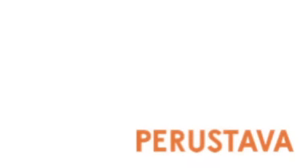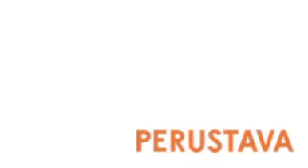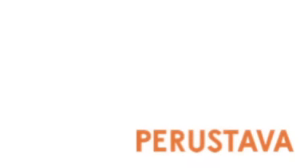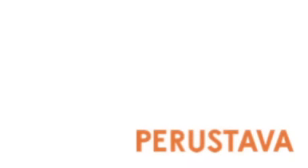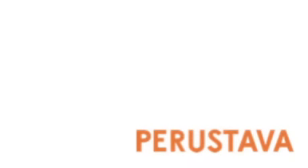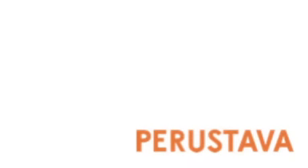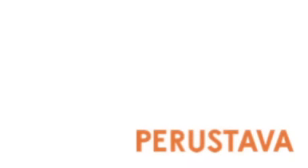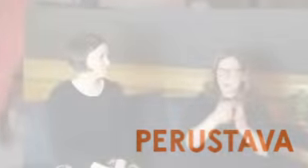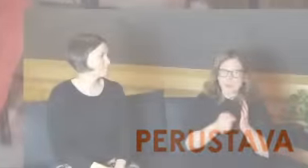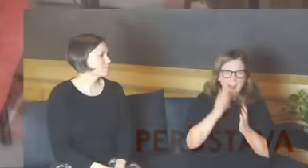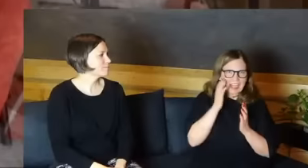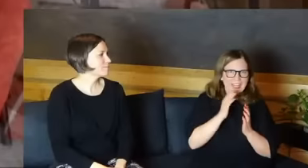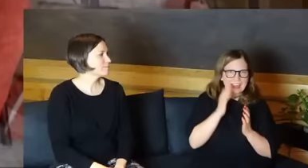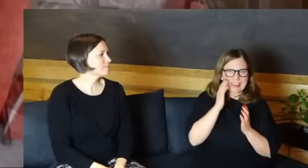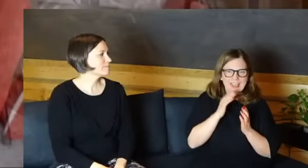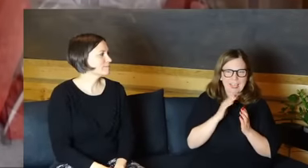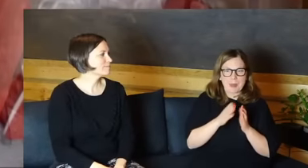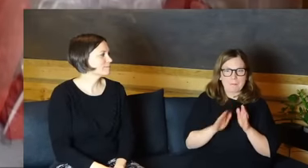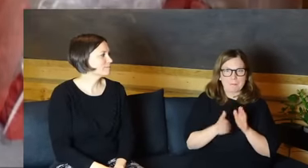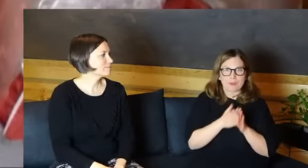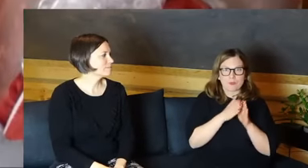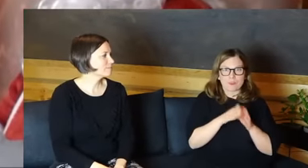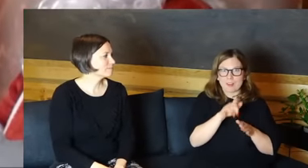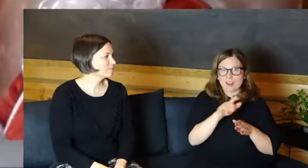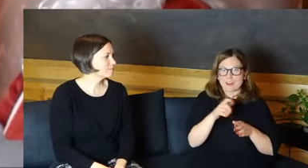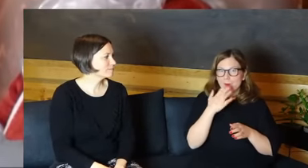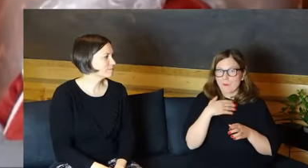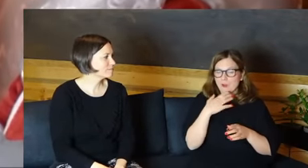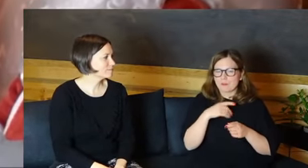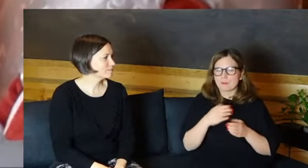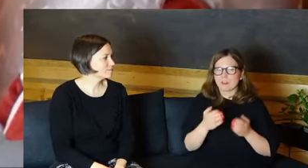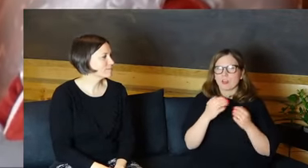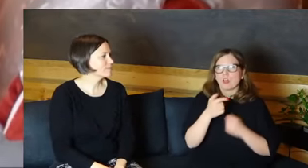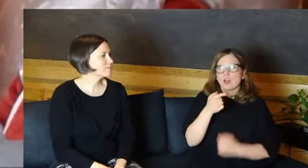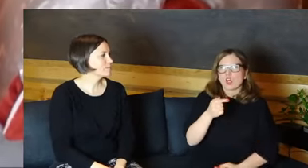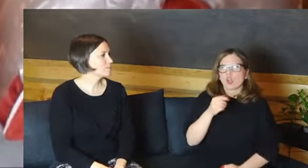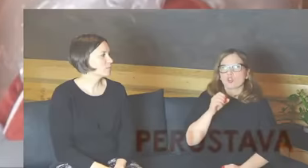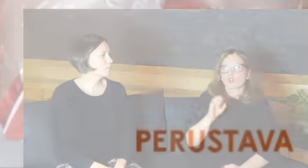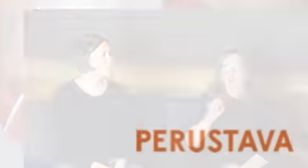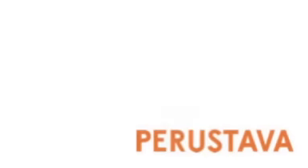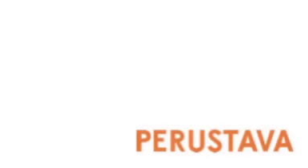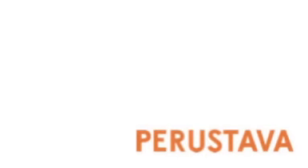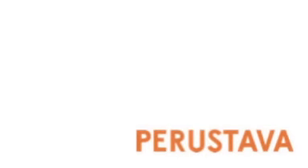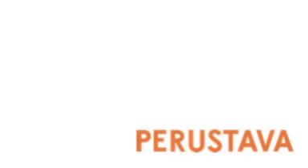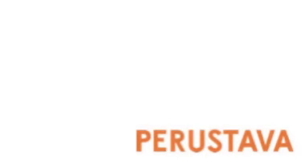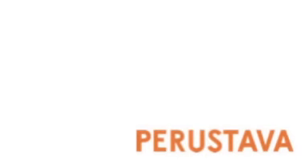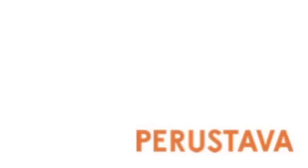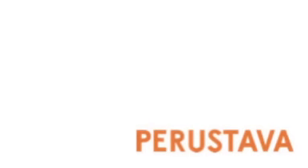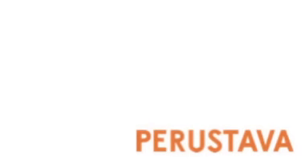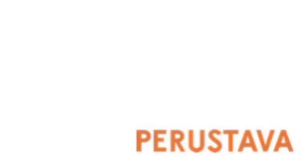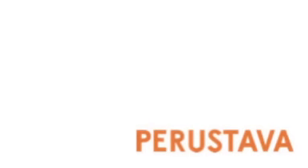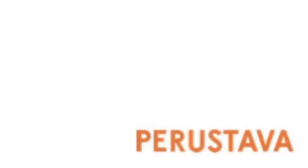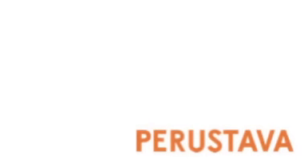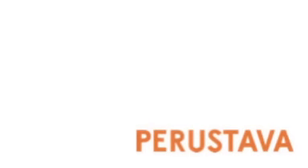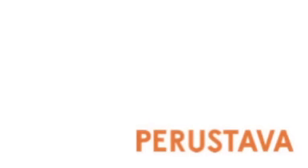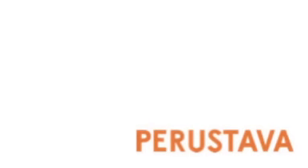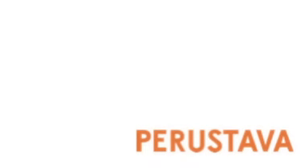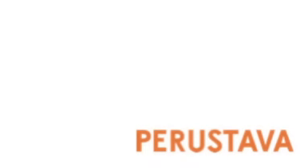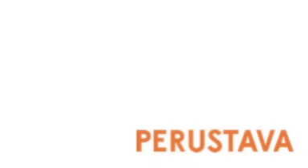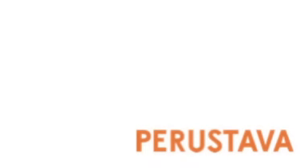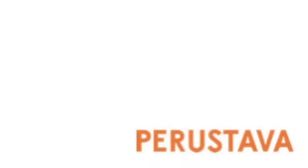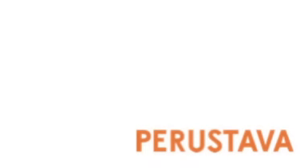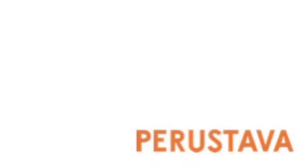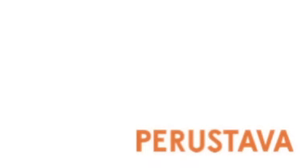mitä muita kilttejä täällä on ollut. Eli seuraavana Tommu, asentaja Mäntsälästä. Tommi,